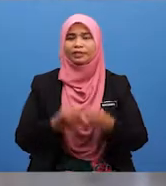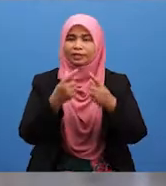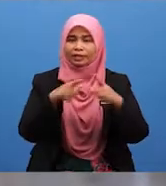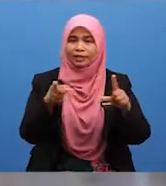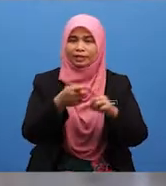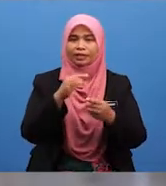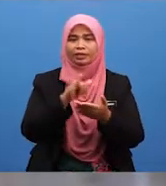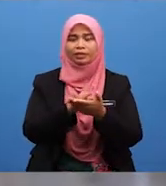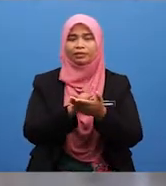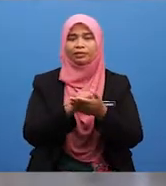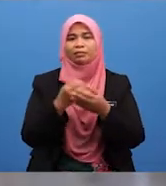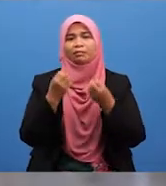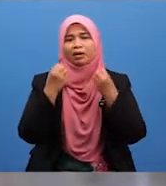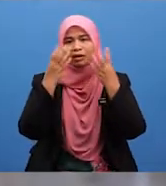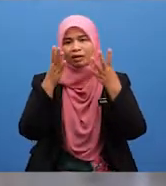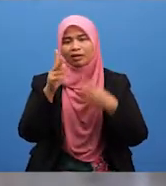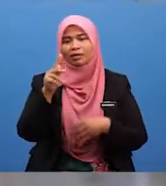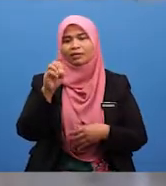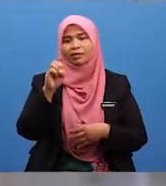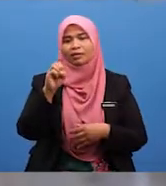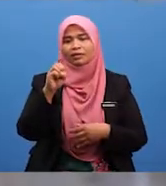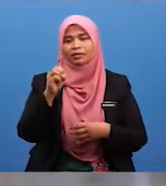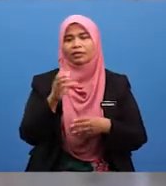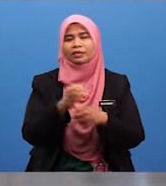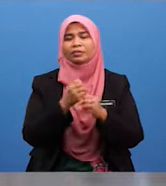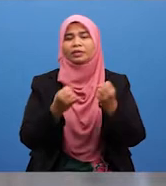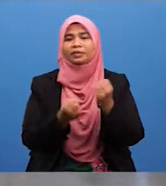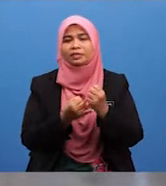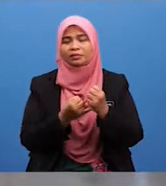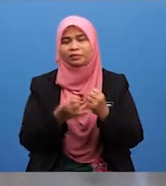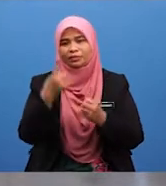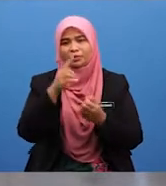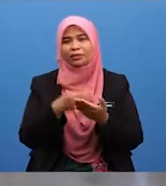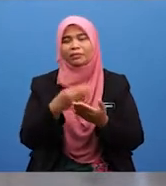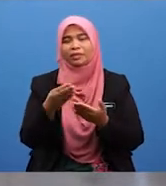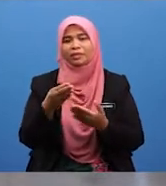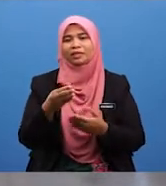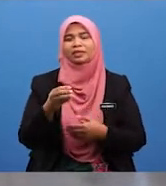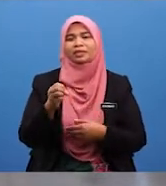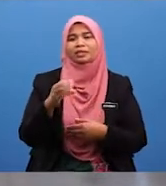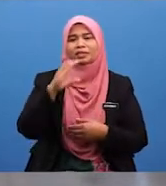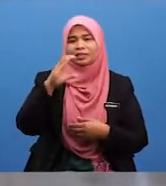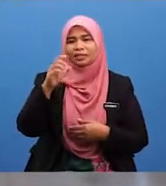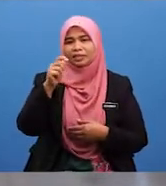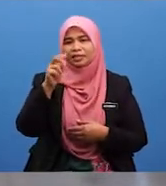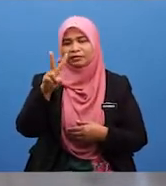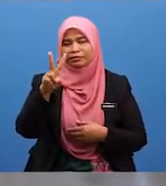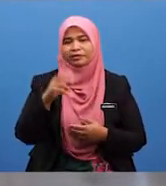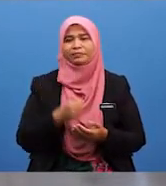Selain daripada itu, banyak kos dapat dijimatkan untuk membeli CCTV di kawasan